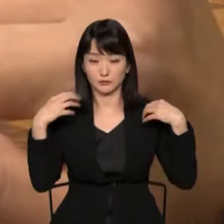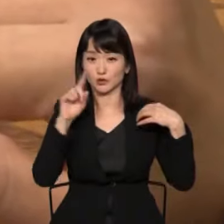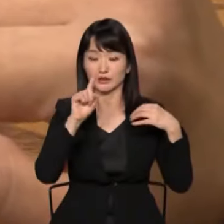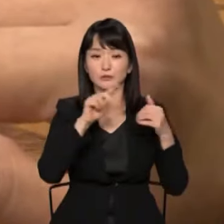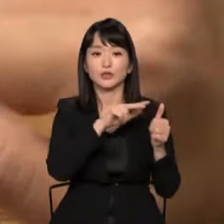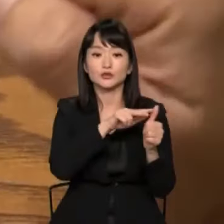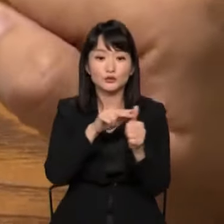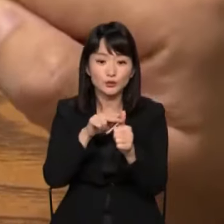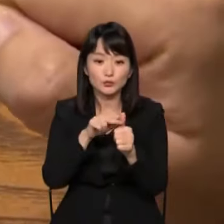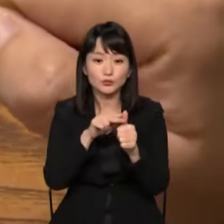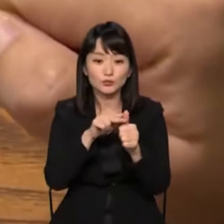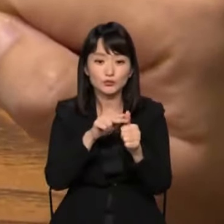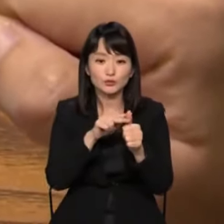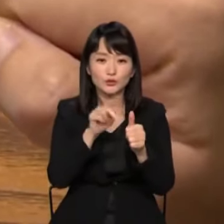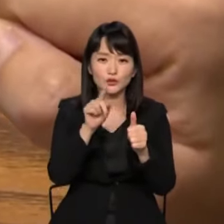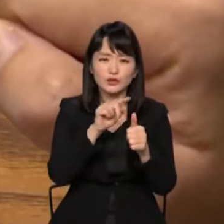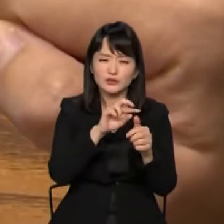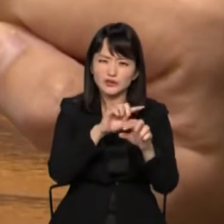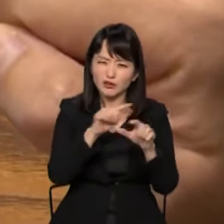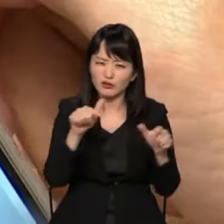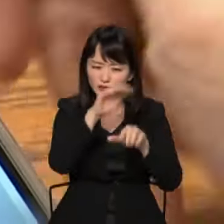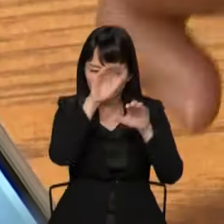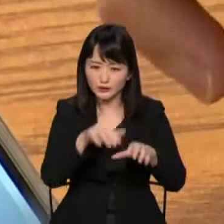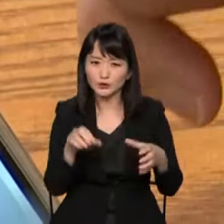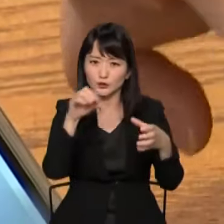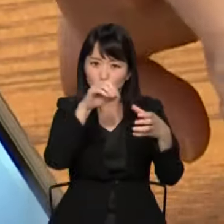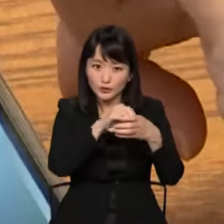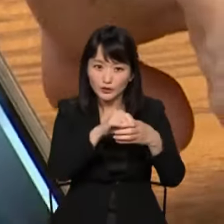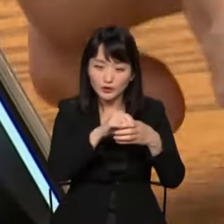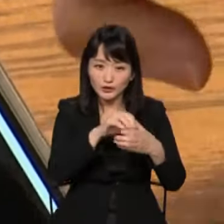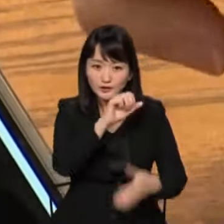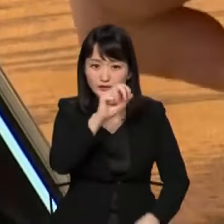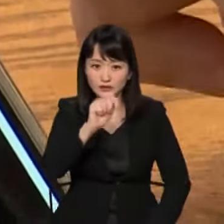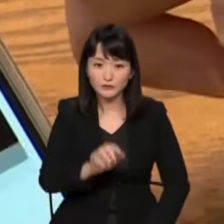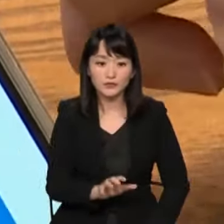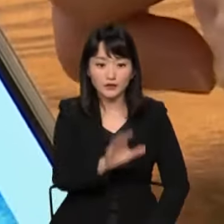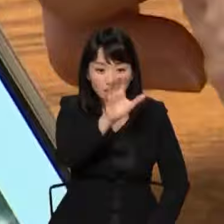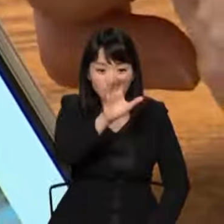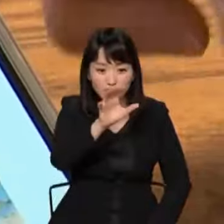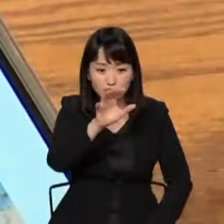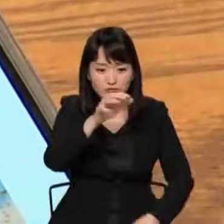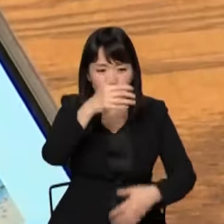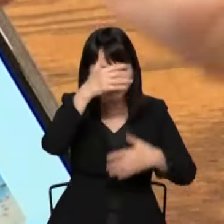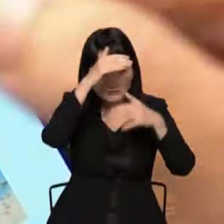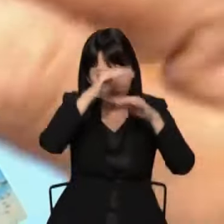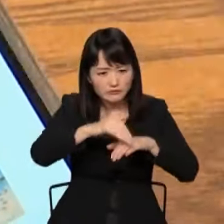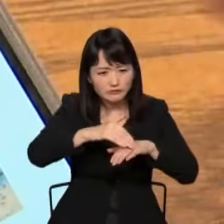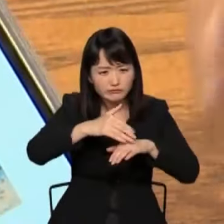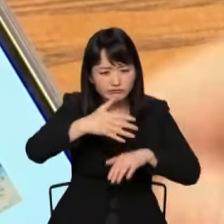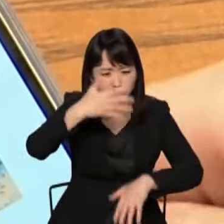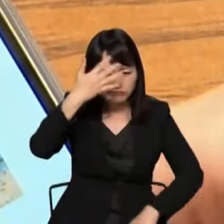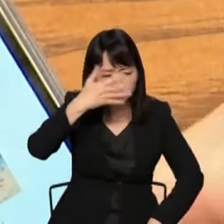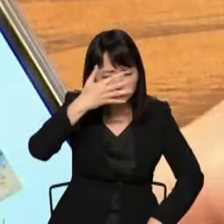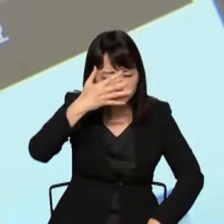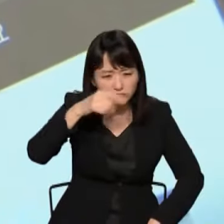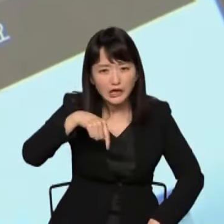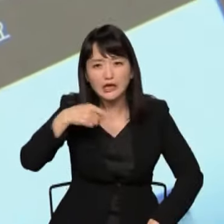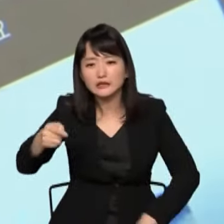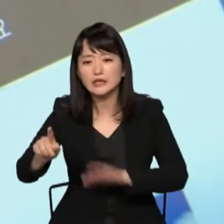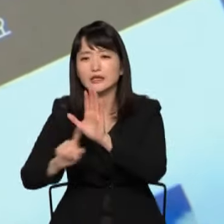소셜미디어 개시물 뒷부분이 궁금할 만한 지점에서 내용이 끊기고 더 보려고 하면 광고창이